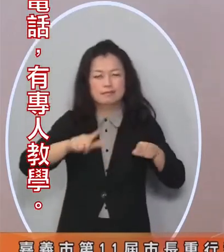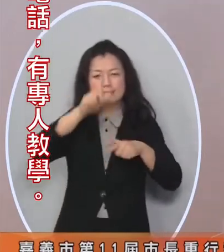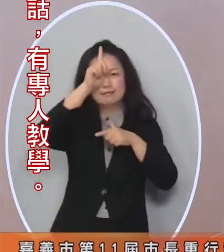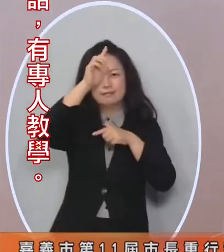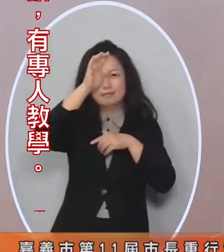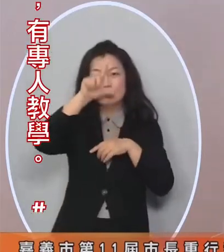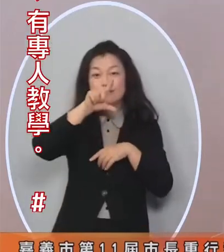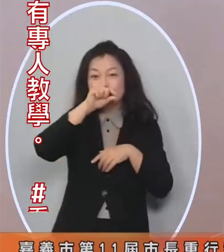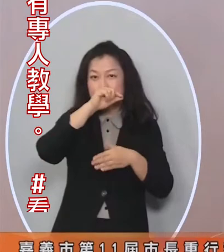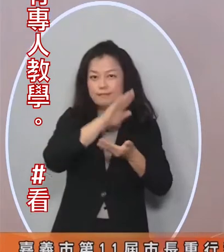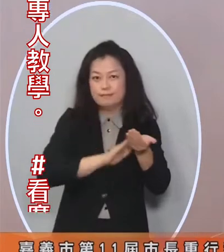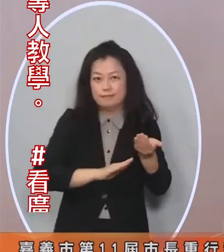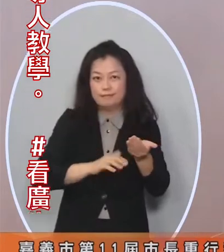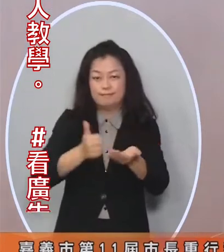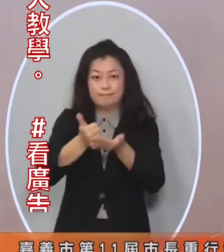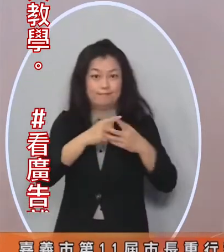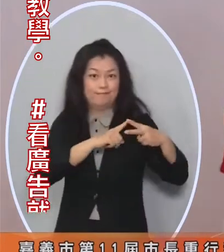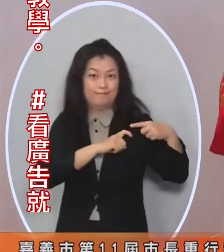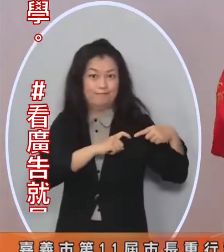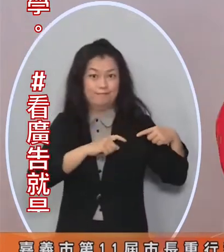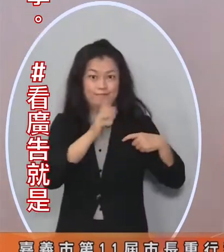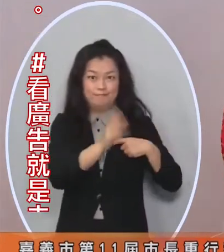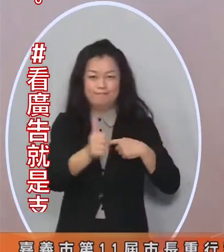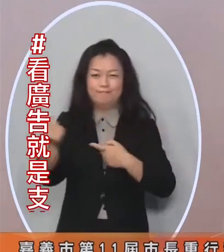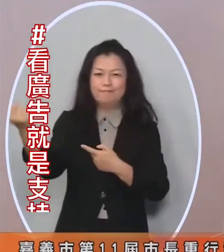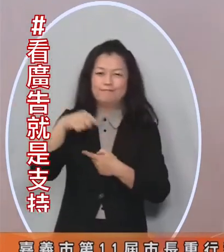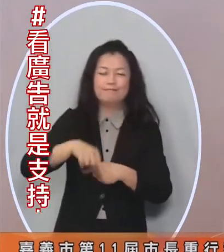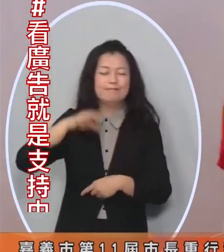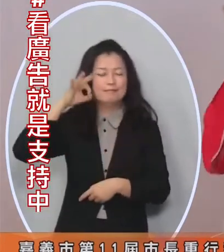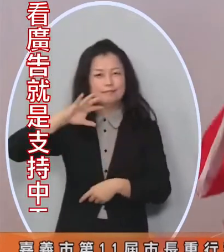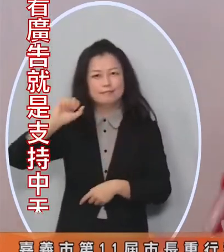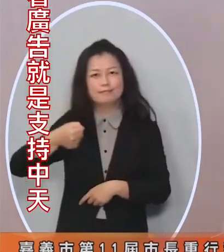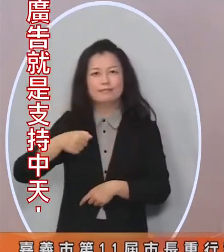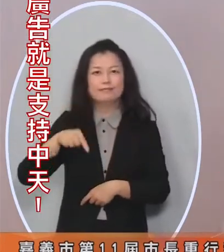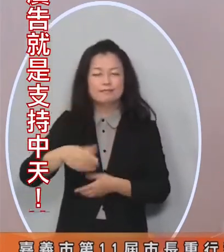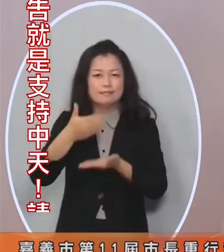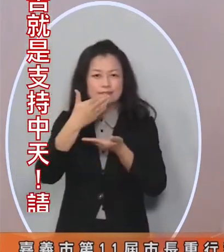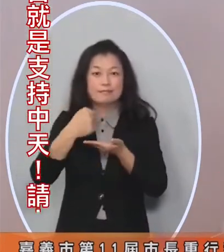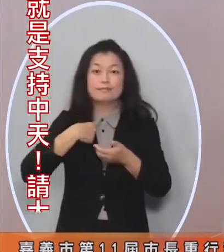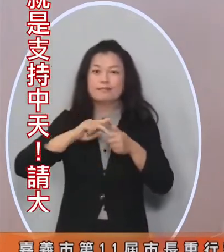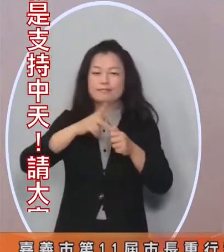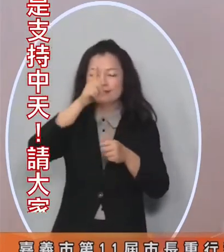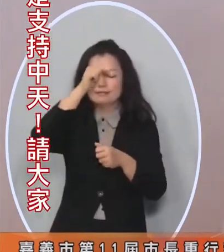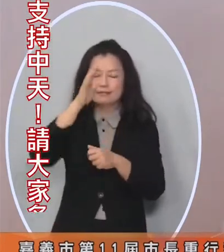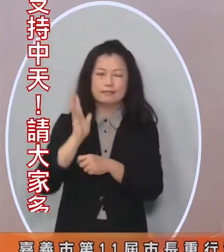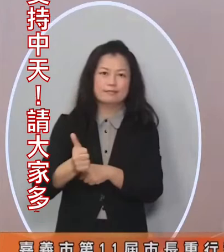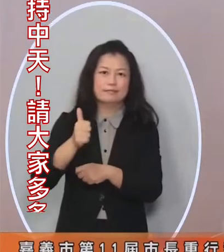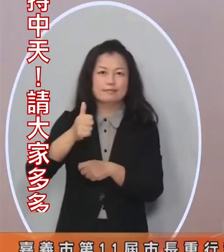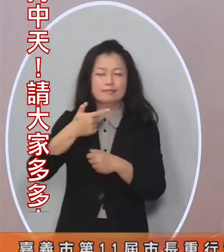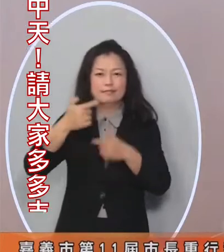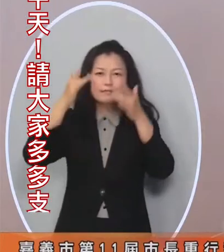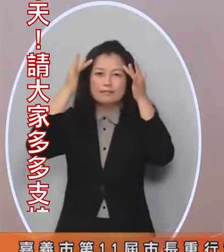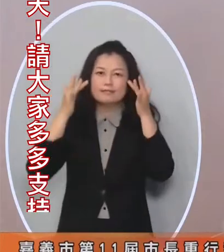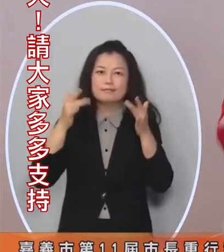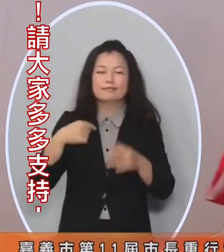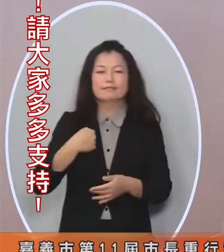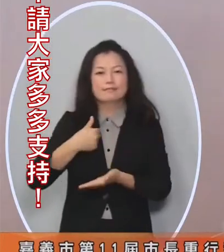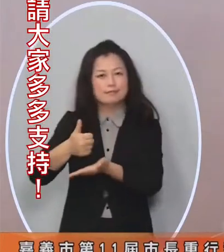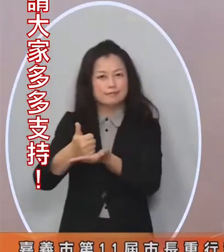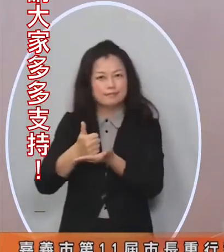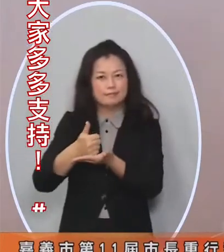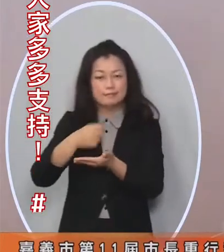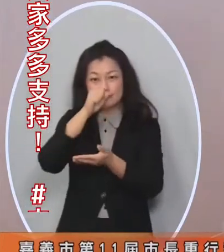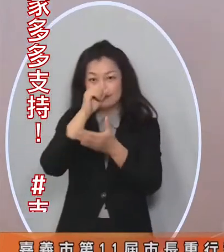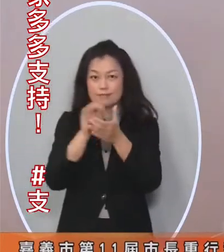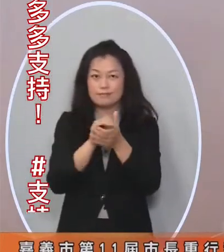嘉义，财神总统啊邀请您啊来嘉义吃和平鸡肉饭。我跟那个黄老板很熟，我们可以把那个贵宾席包起来。我请我的好朋